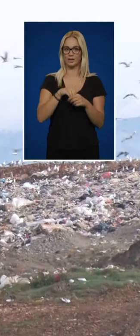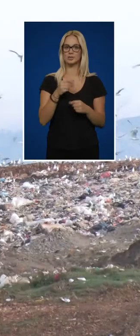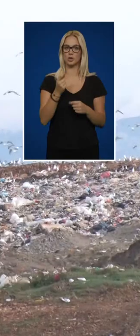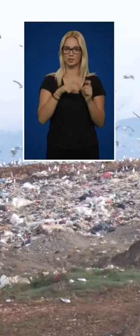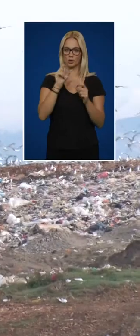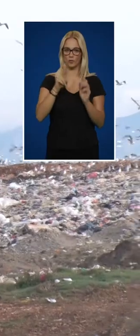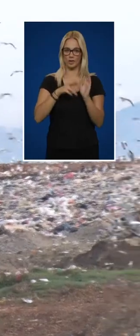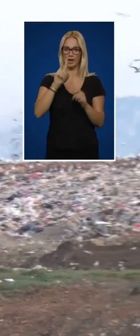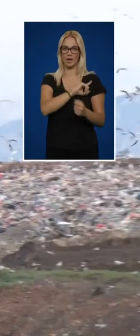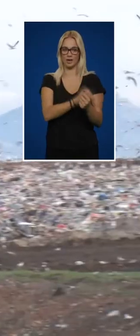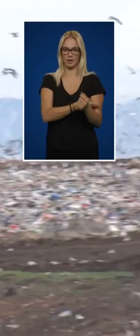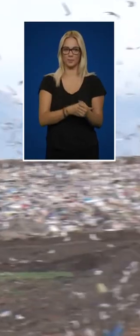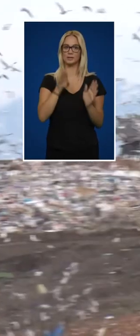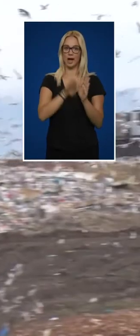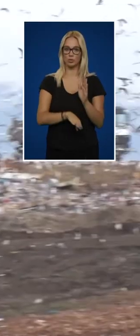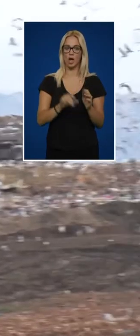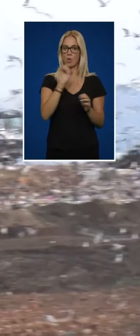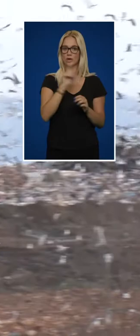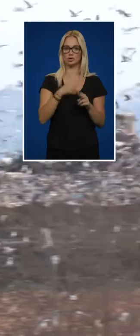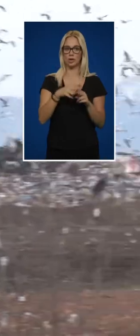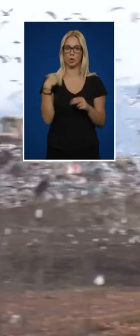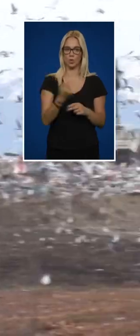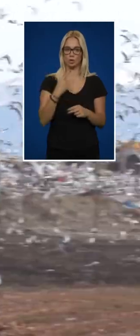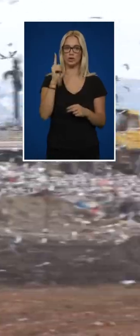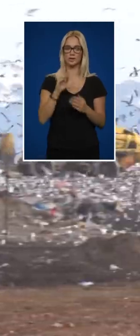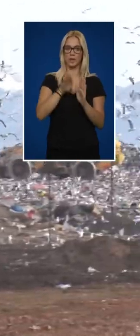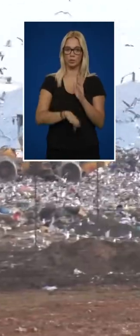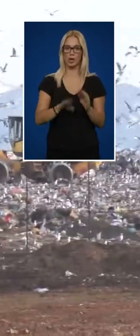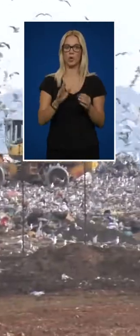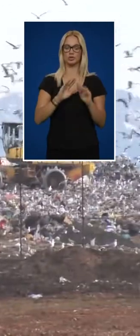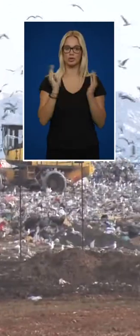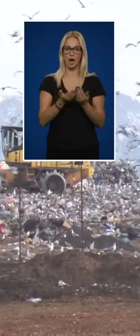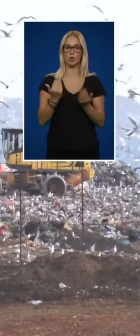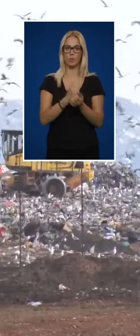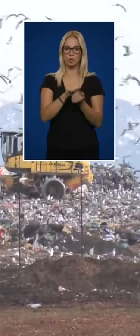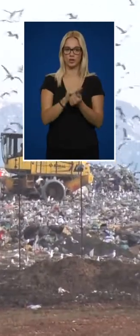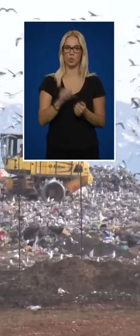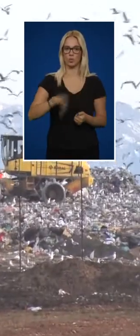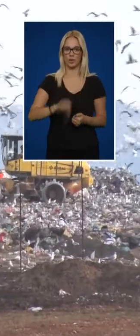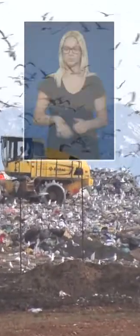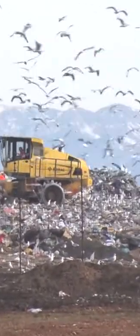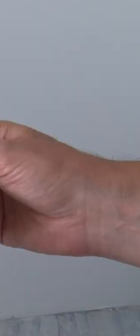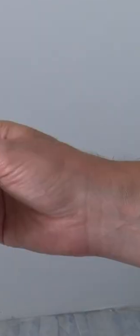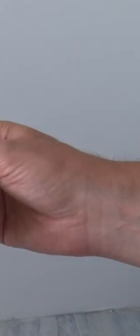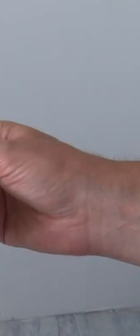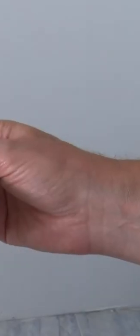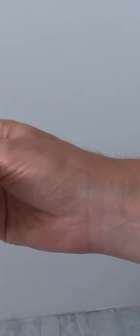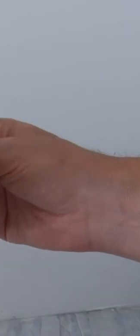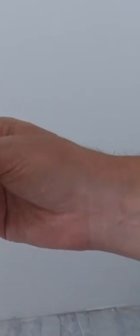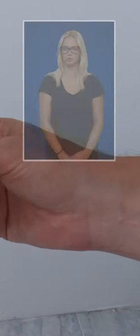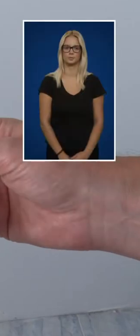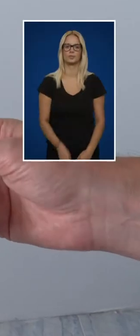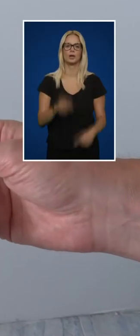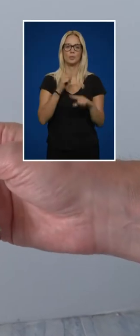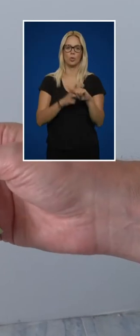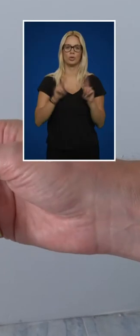uporabu, čime se štede sirovine i energija, smanjuje onečišćenje okoliša i smanjuje količina novoproizvedenog otpada. Pogodi pravi